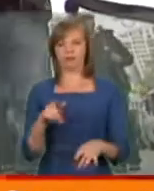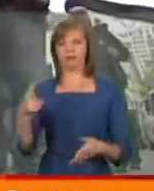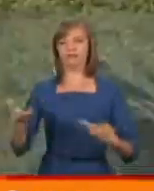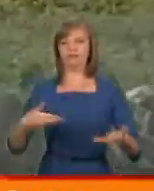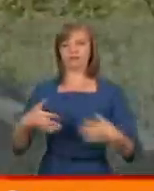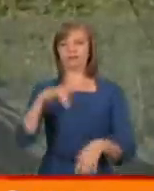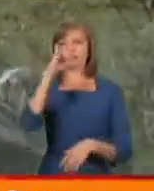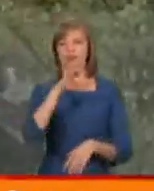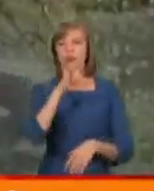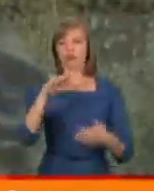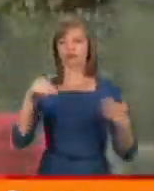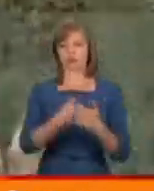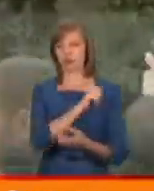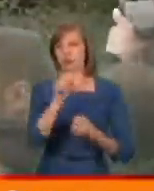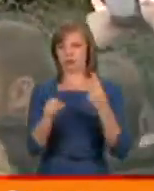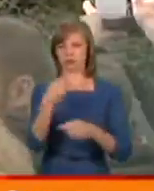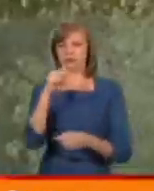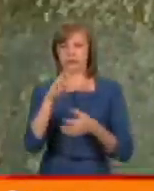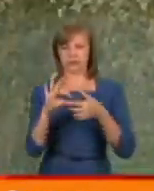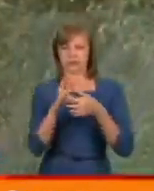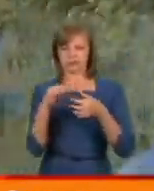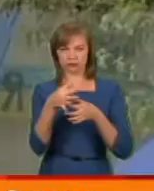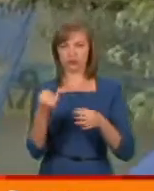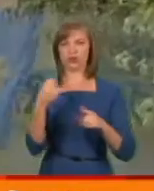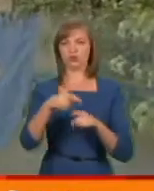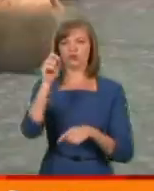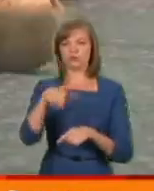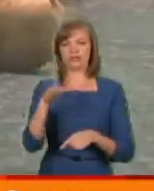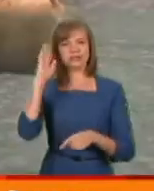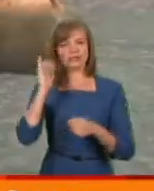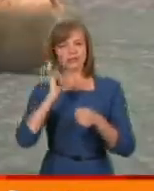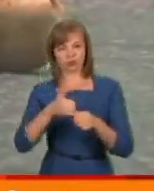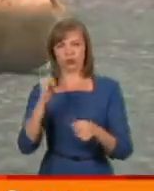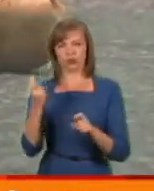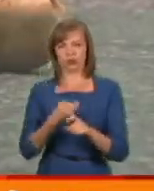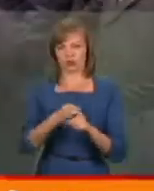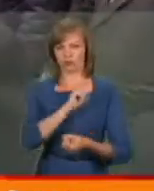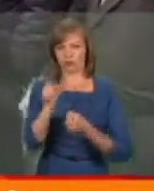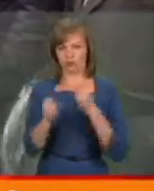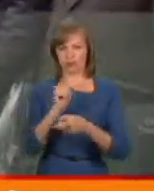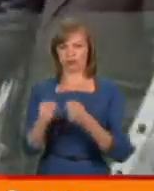вікна оунівців знову летять димові шашки, а ще пляшки з водою та картопля.